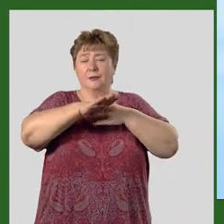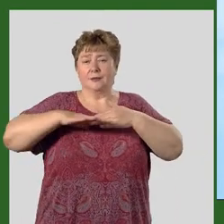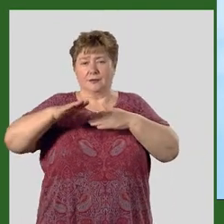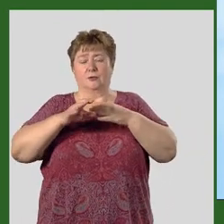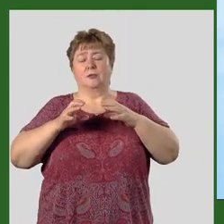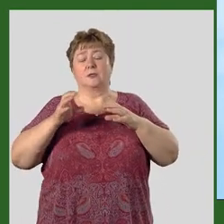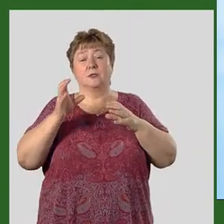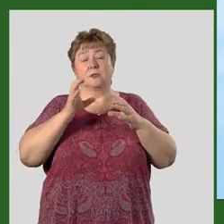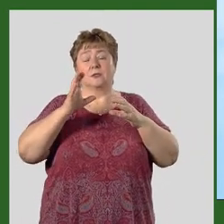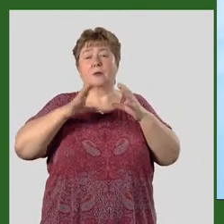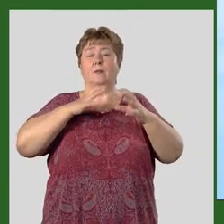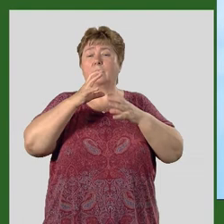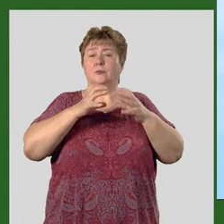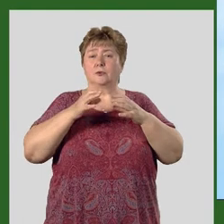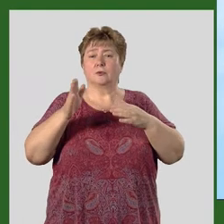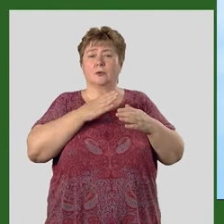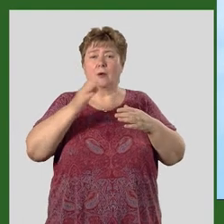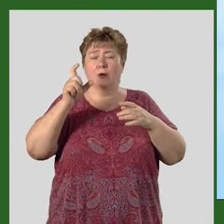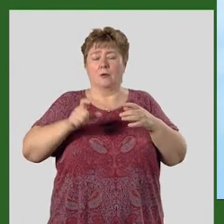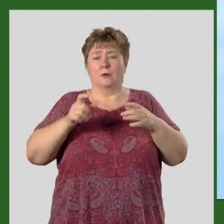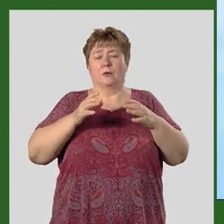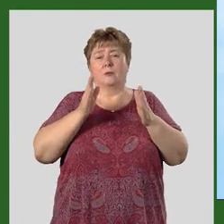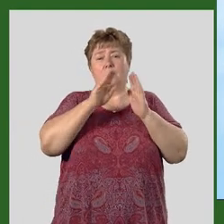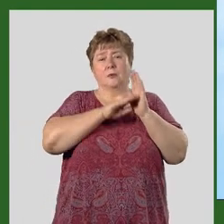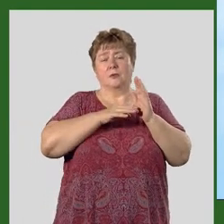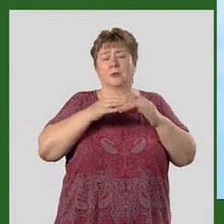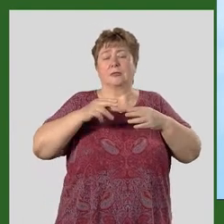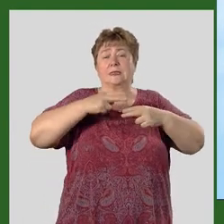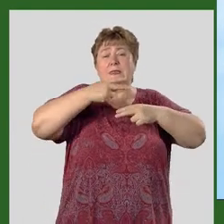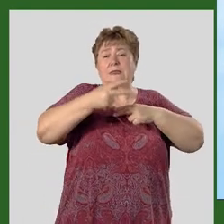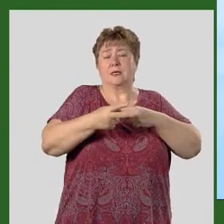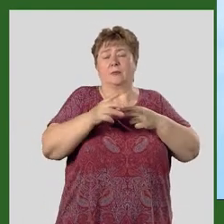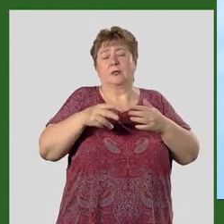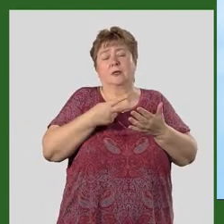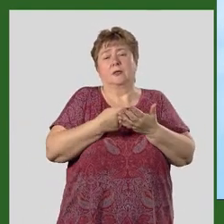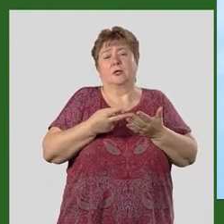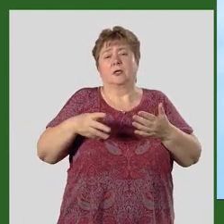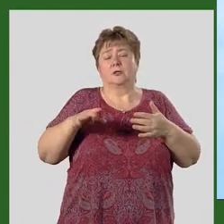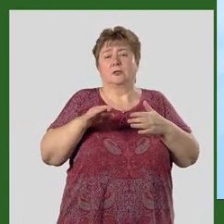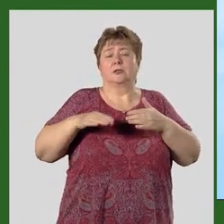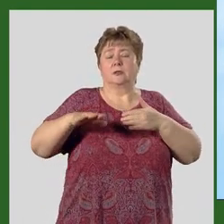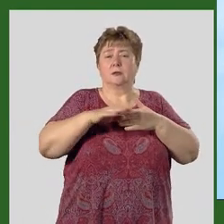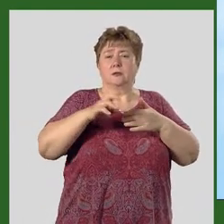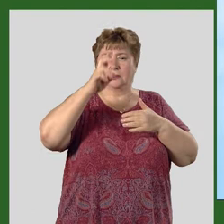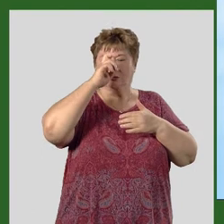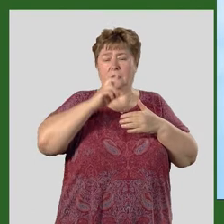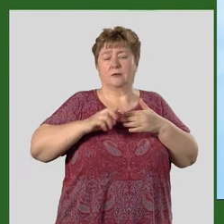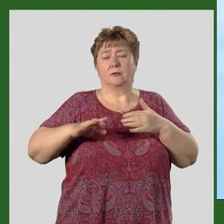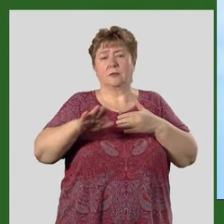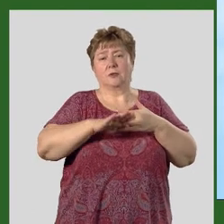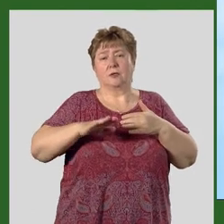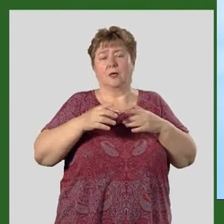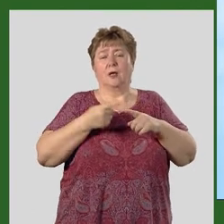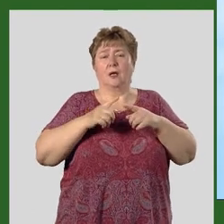Территории с международным режимом – это территории, лежащие за пределом государственной территории. Эти